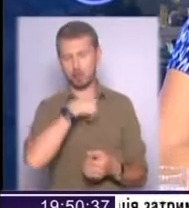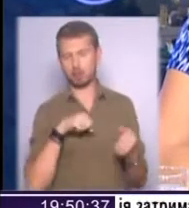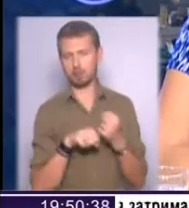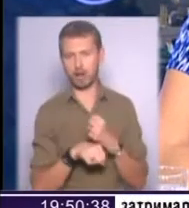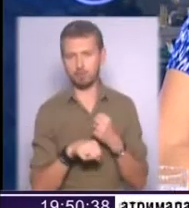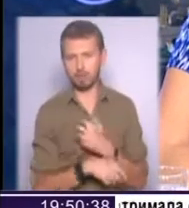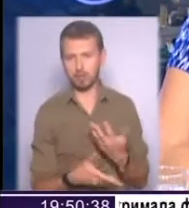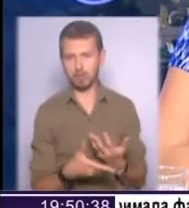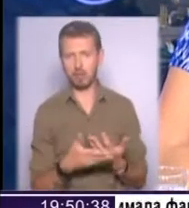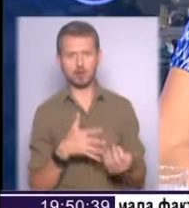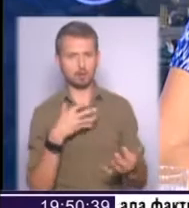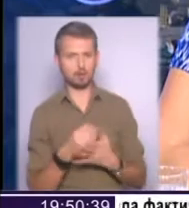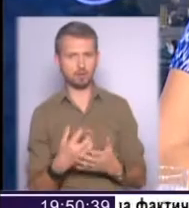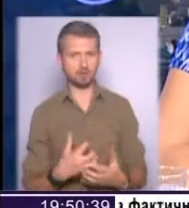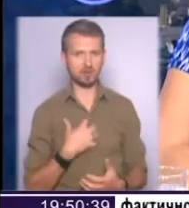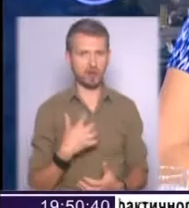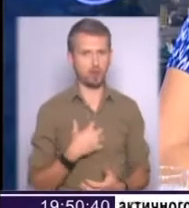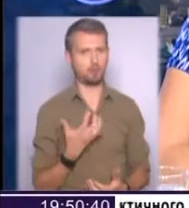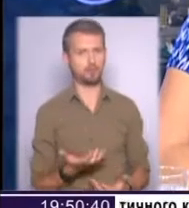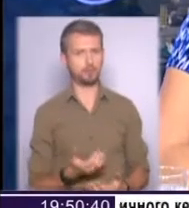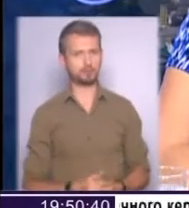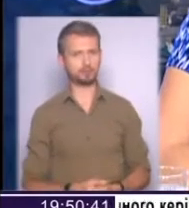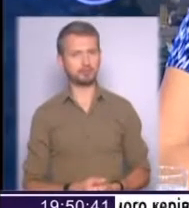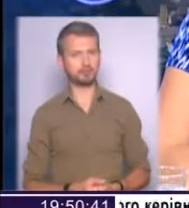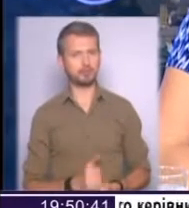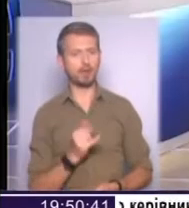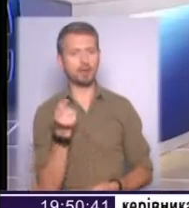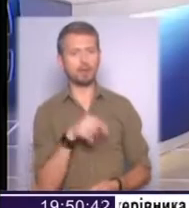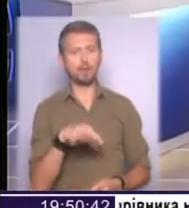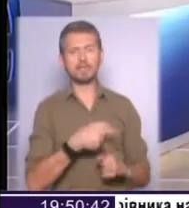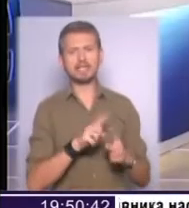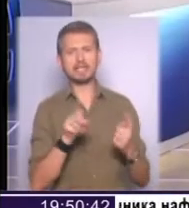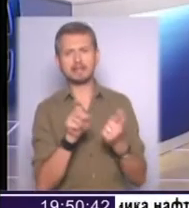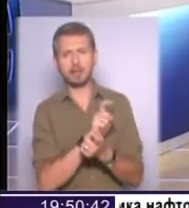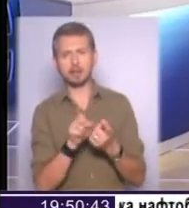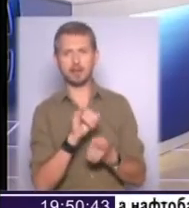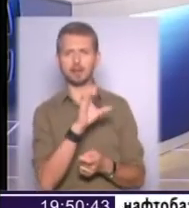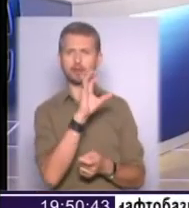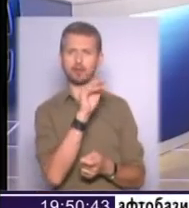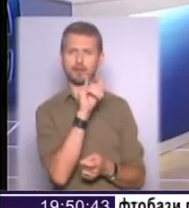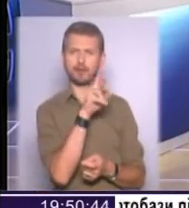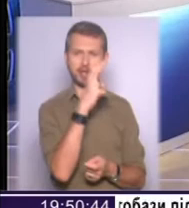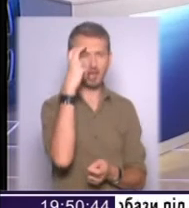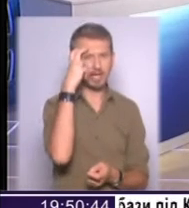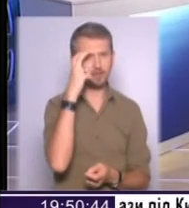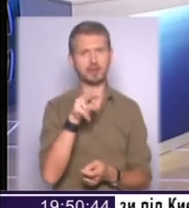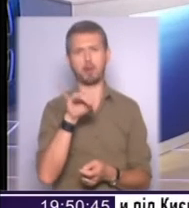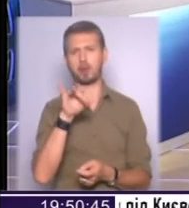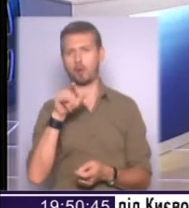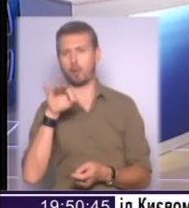і своїм страхом індивідуальним. І тому всі ці скандали із Софією, із Пирогово,